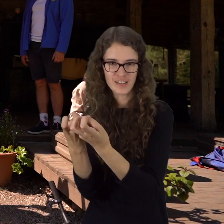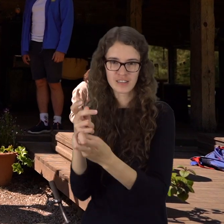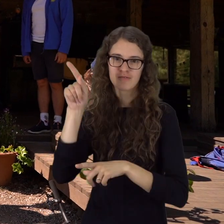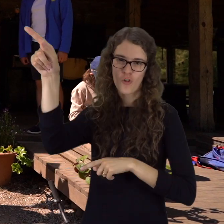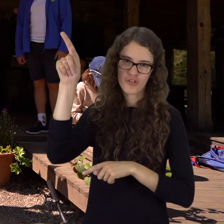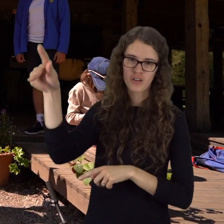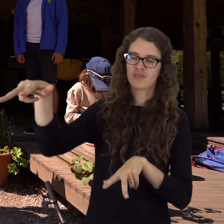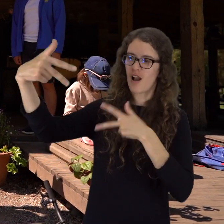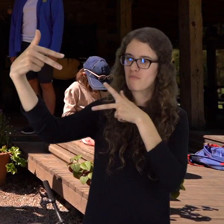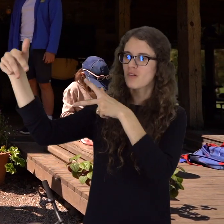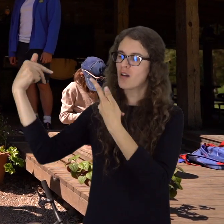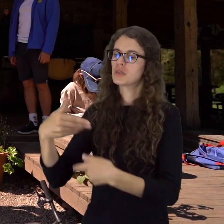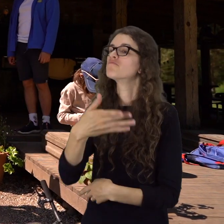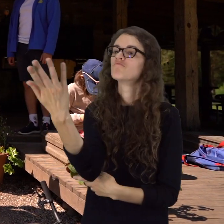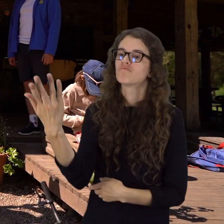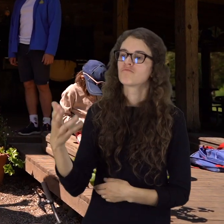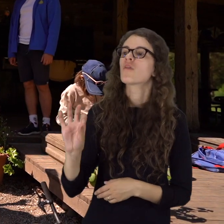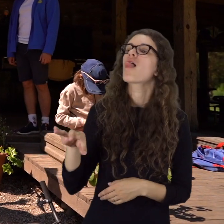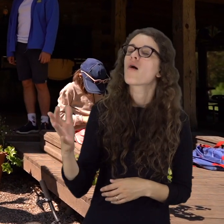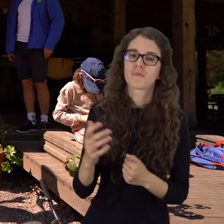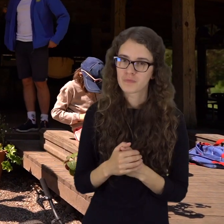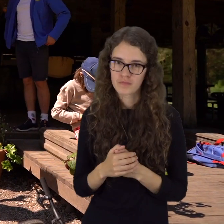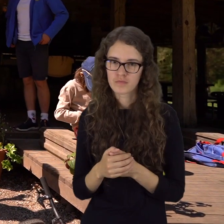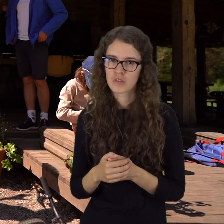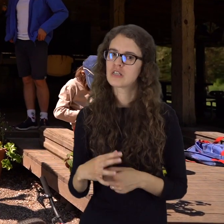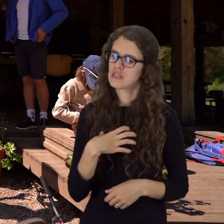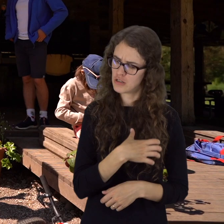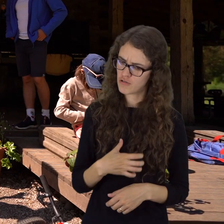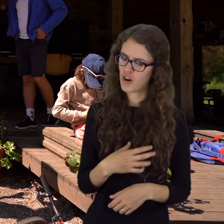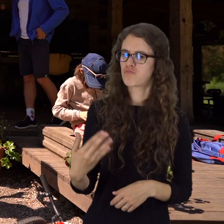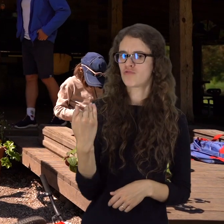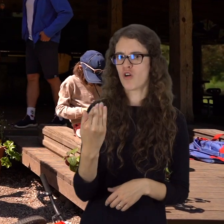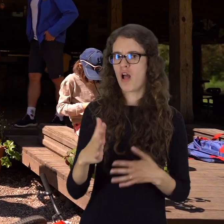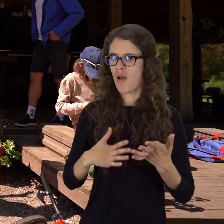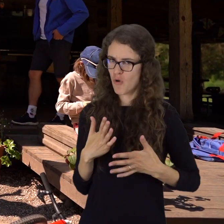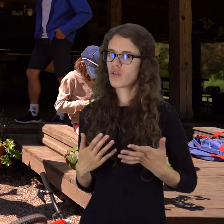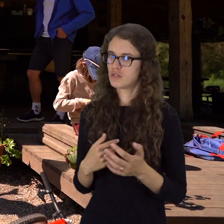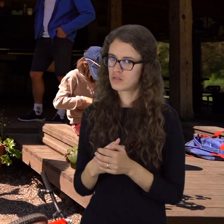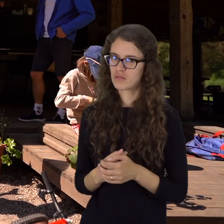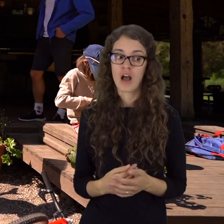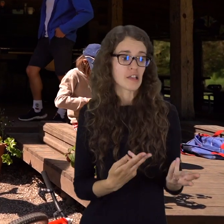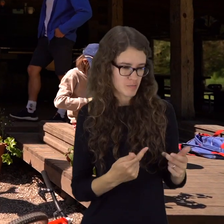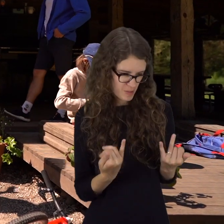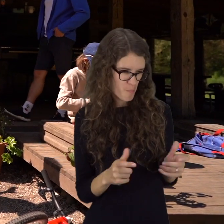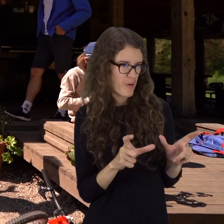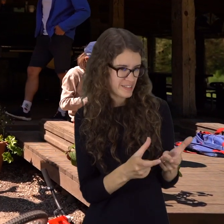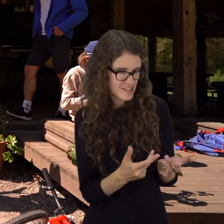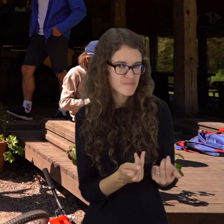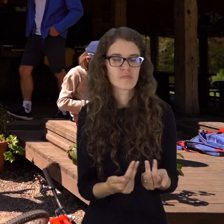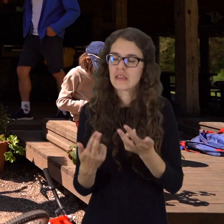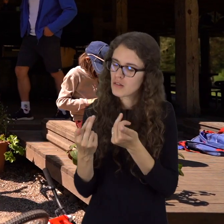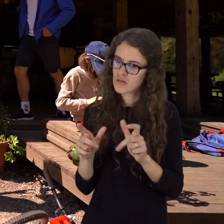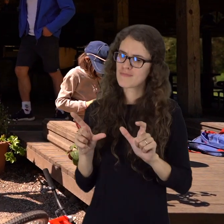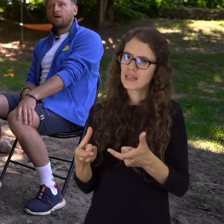ratą, kai vaikai laikotės. Nes socioemocinė gerovė, gerbūvis mums yra labai svarbu. Ypatingai per pandemiją. Ypatingai